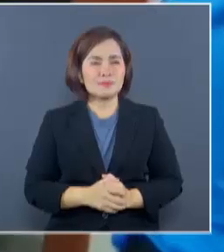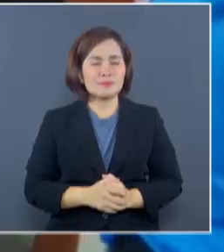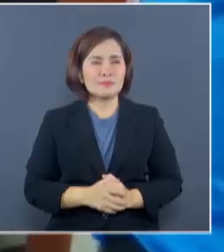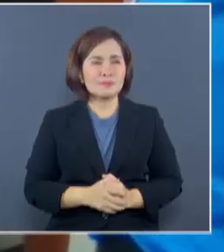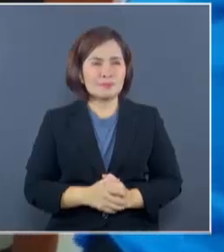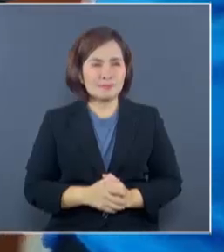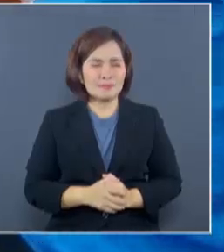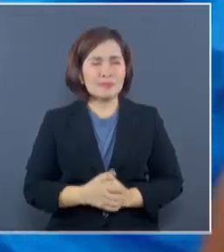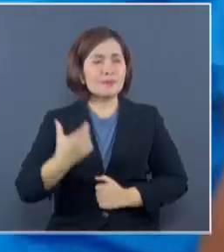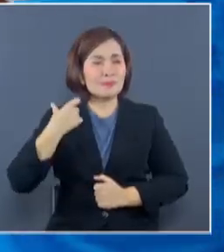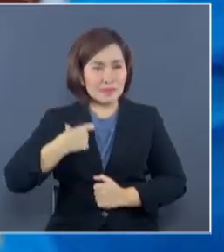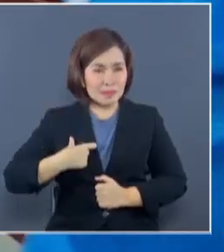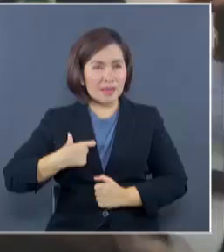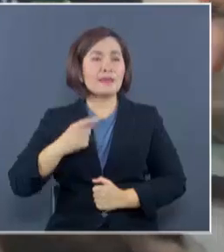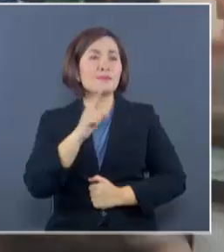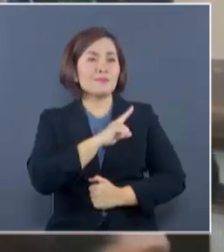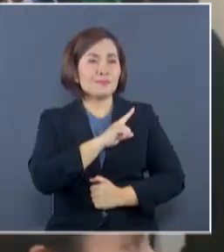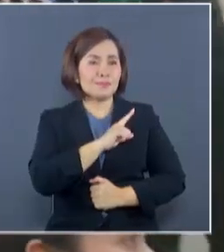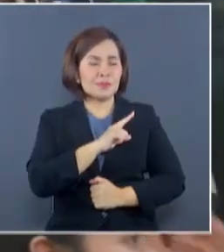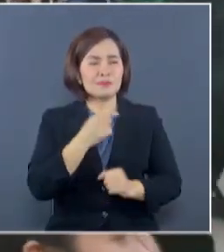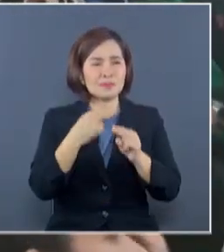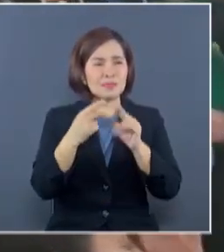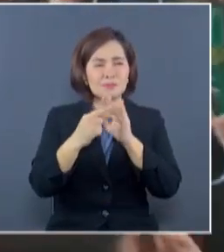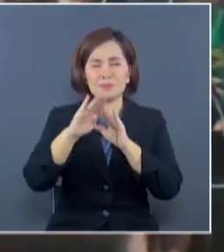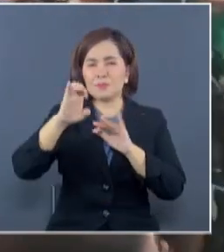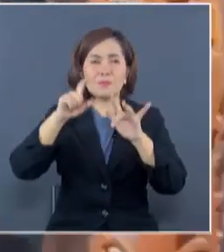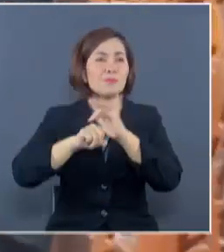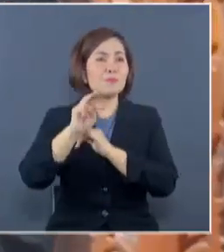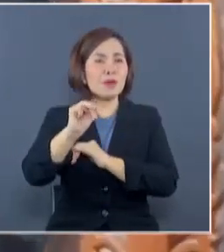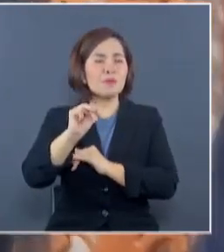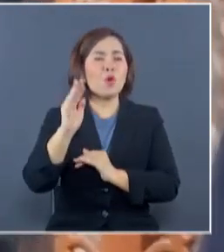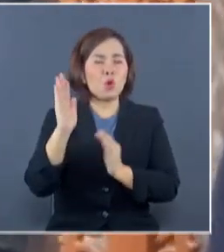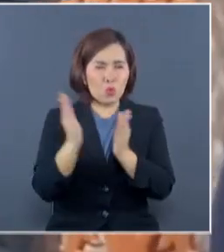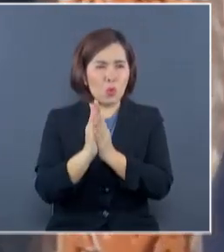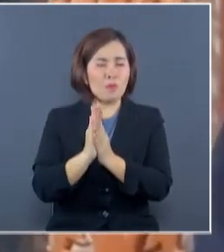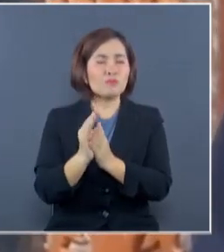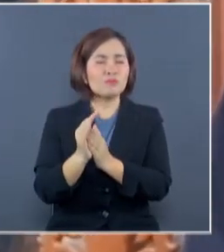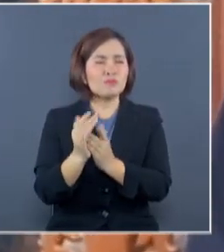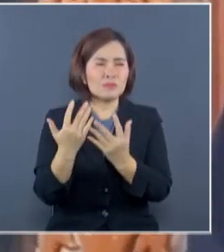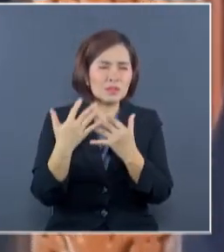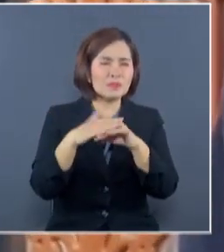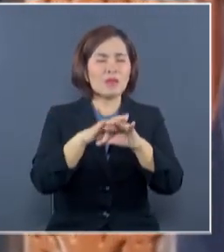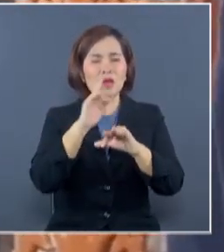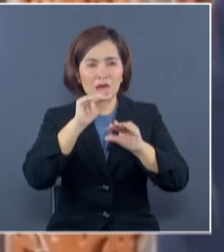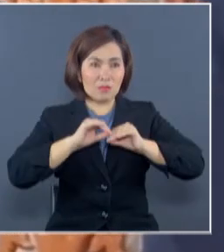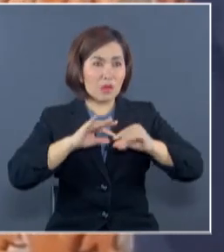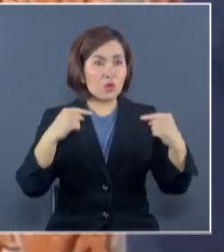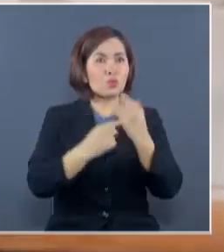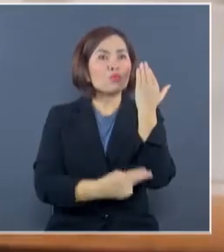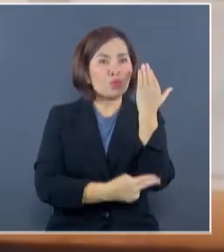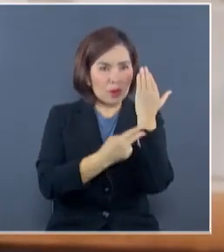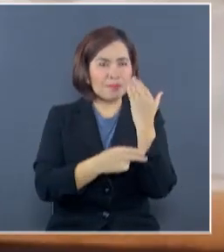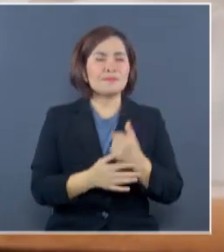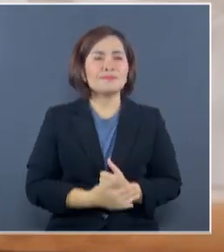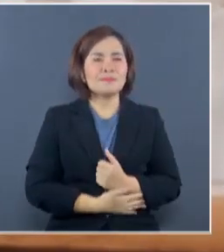พากษานะครับทนายเบิ้มหรือว่าทนายสุรชัยชินชัยครับพร้อมกับลุงพลป้าแตนและก็ทีมงานไปร่วมการแถลงข่าวที่โรงแรมโอ้คุณผู้ชม